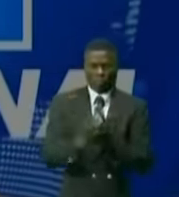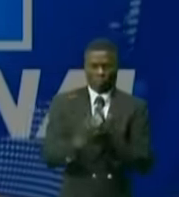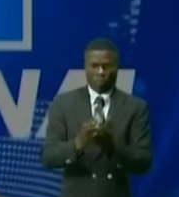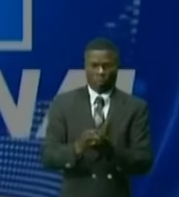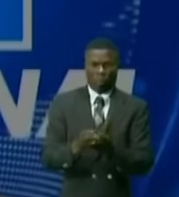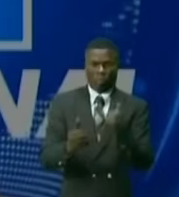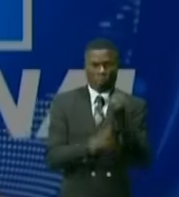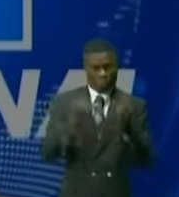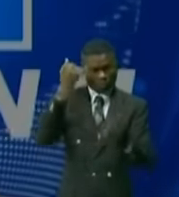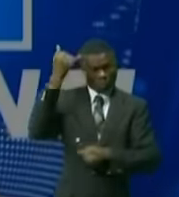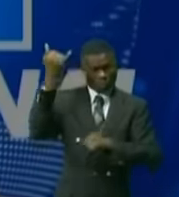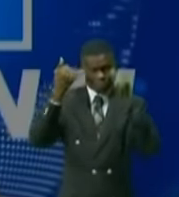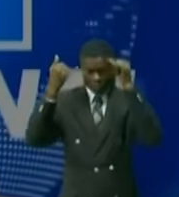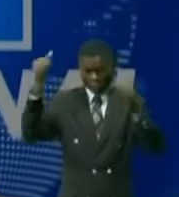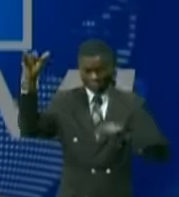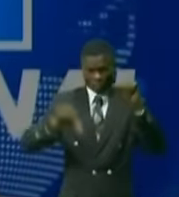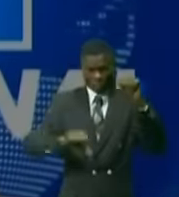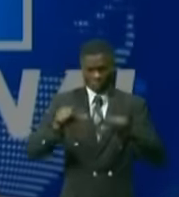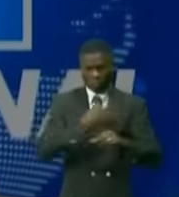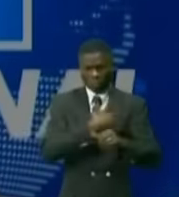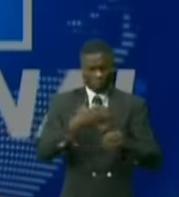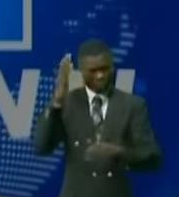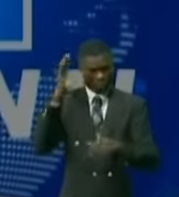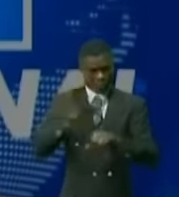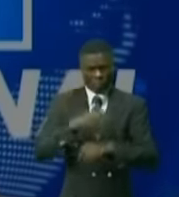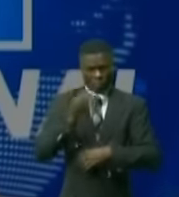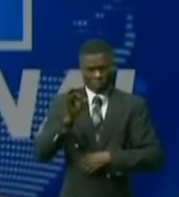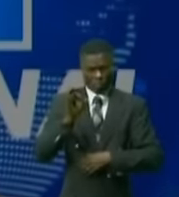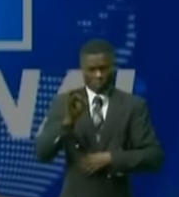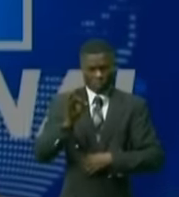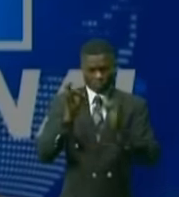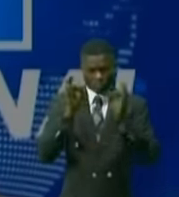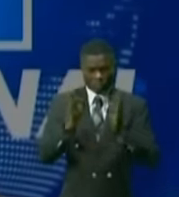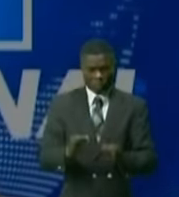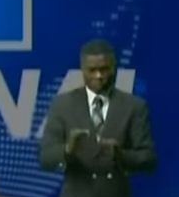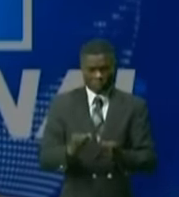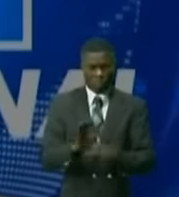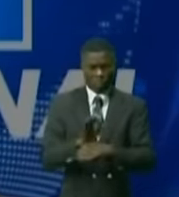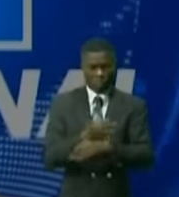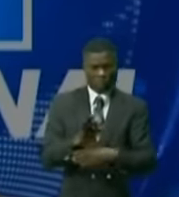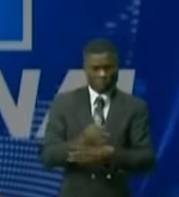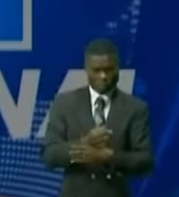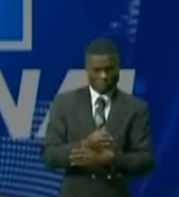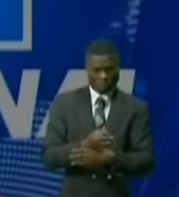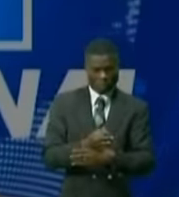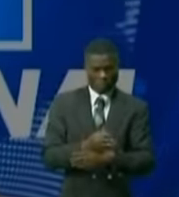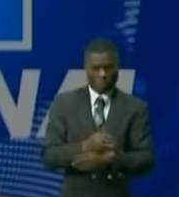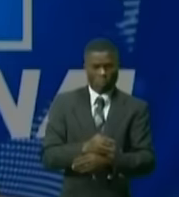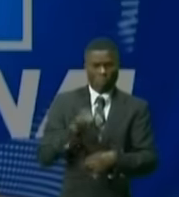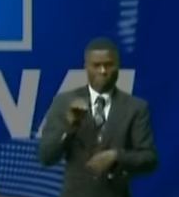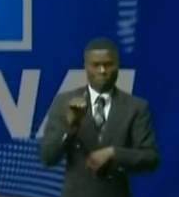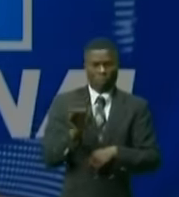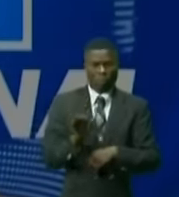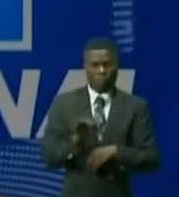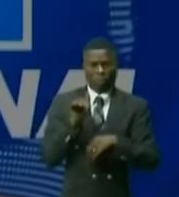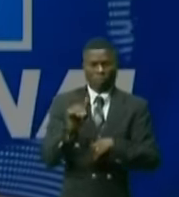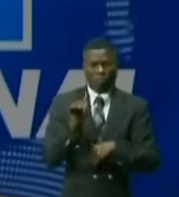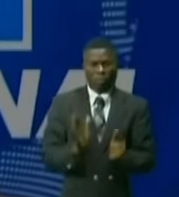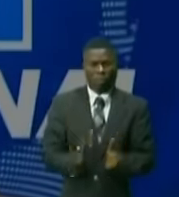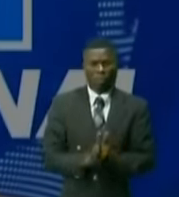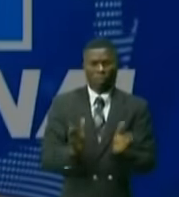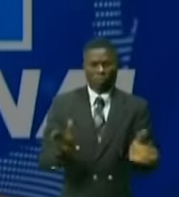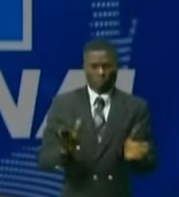mal intentionnées, non autrement identifiées, ont piraté le compte Facebook du directeur général de la DGRA,